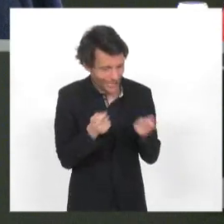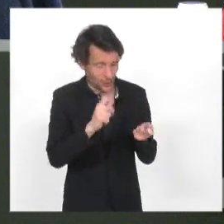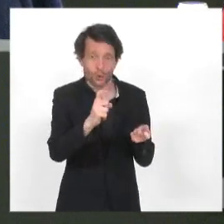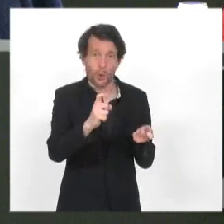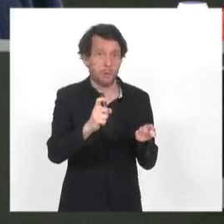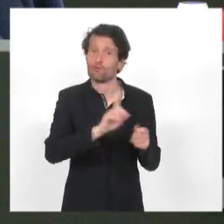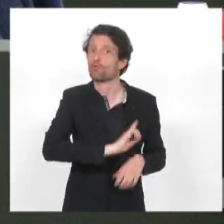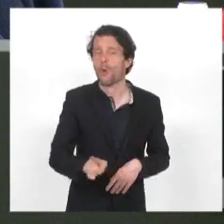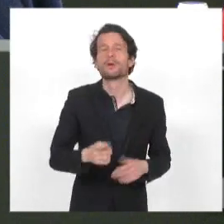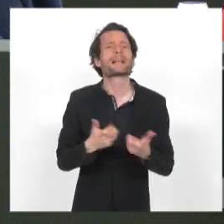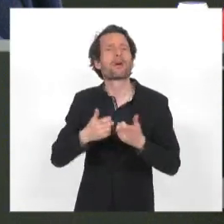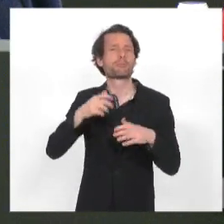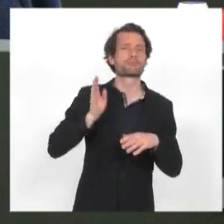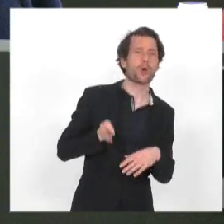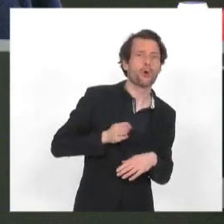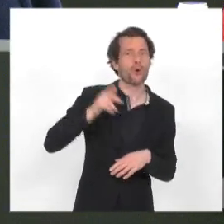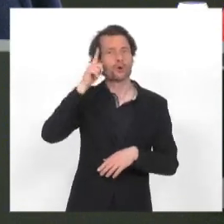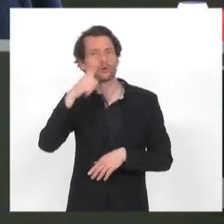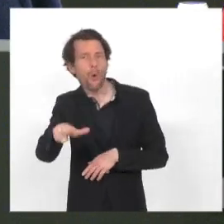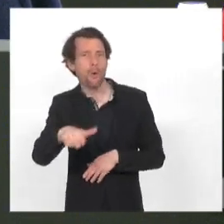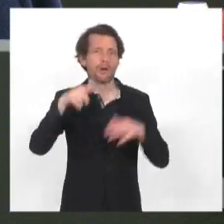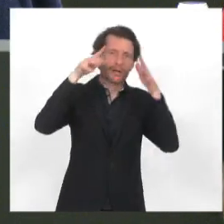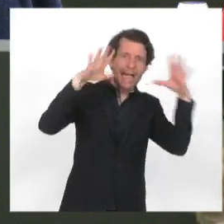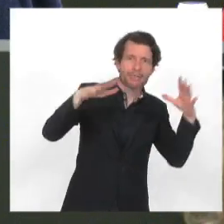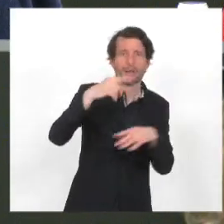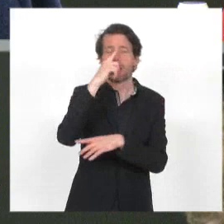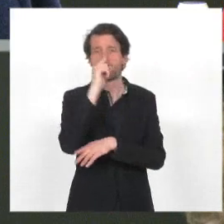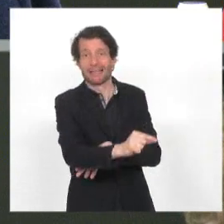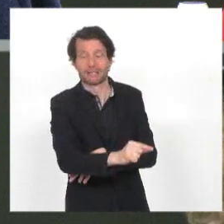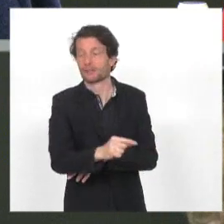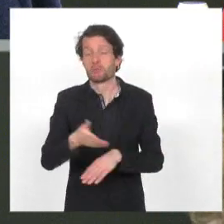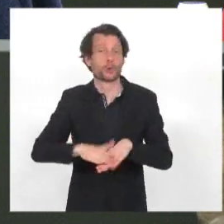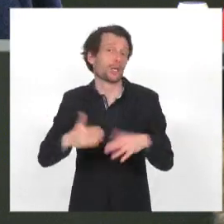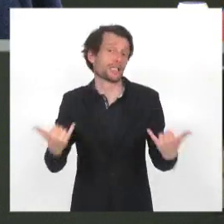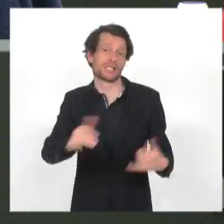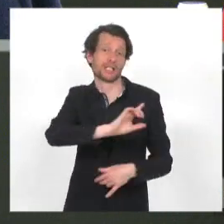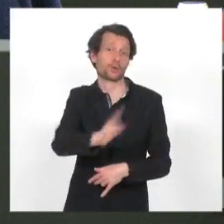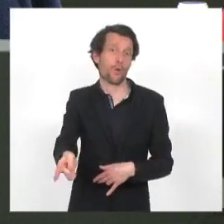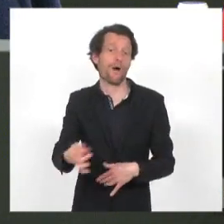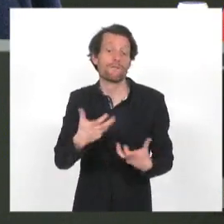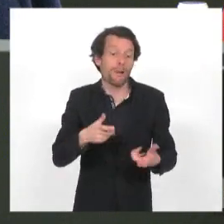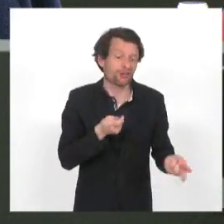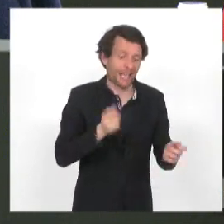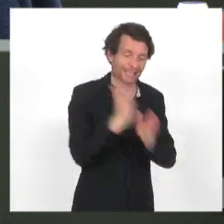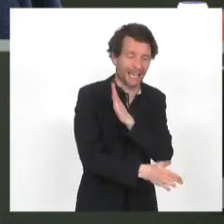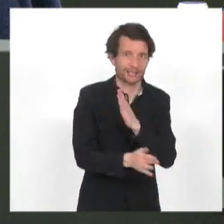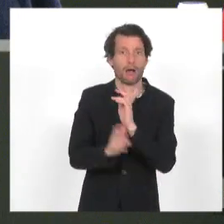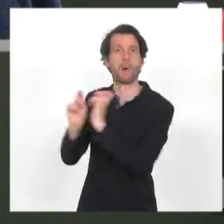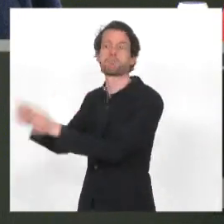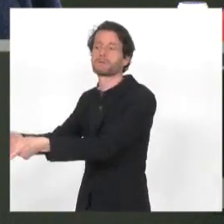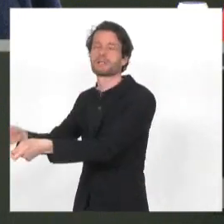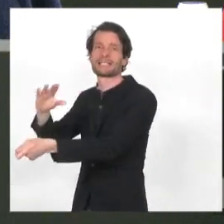Bordeaux, Lyon, Rennes, Brest. Et finalement, ce qu'on peut se dire, c'est que quand on refuse de faire de la politique, ce sont